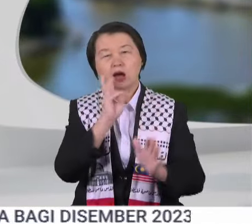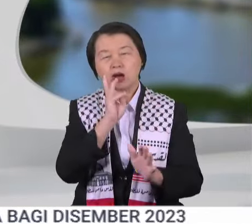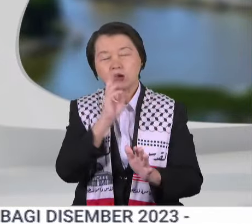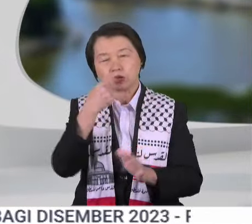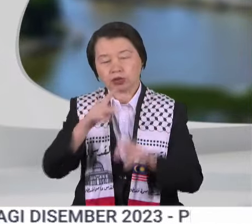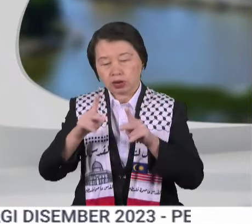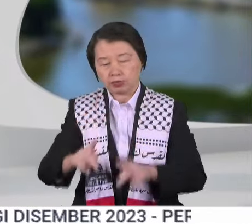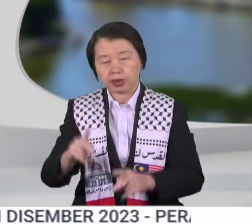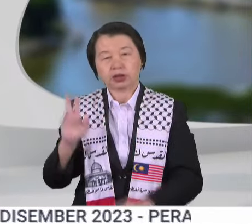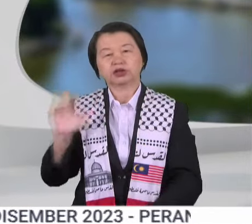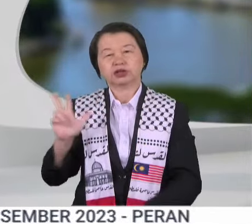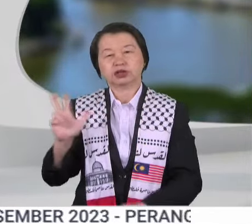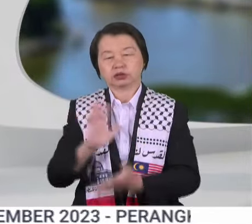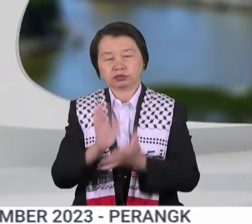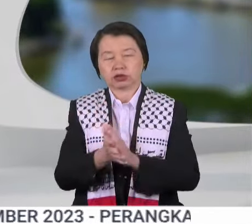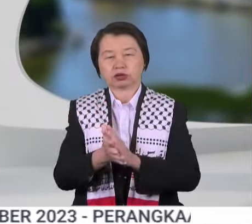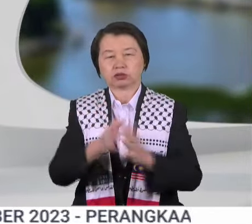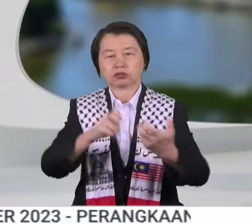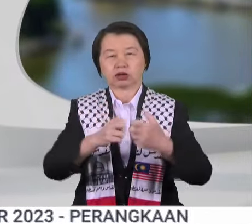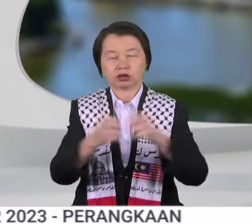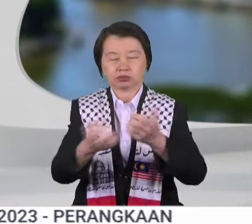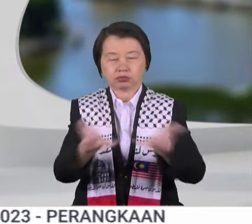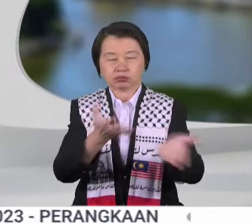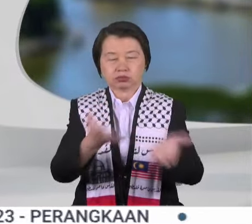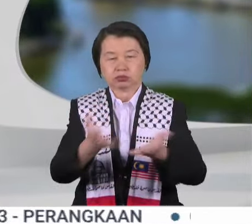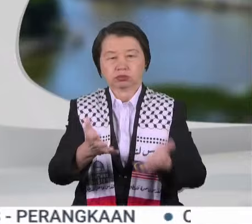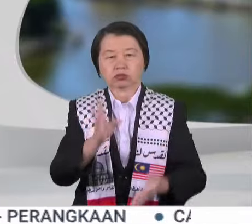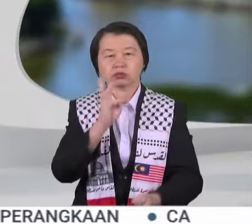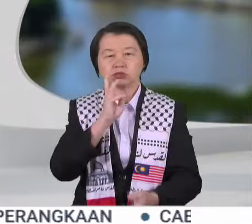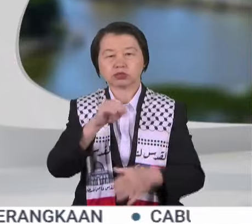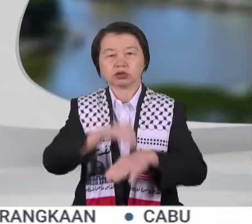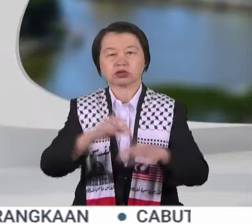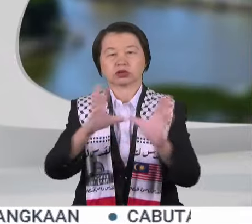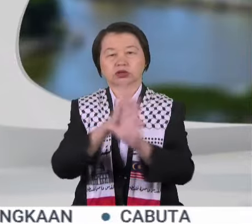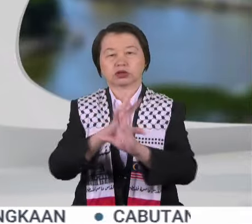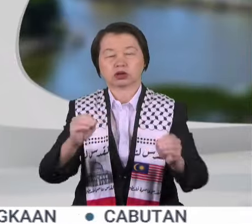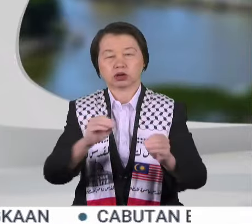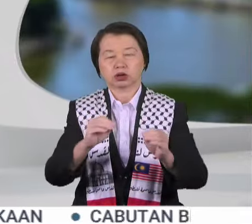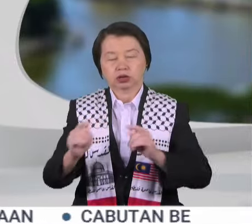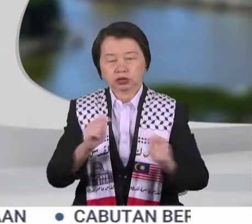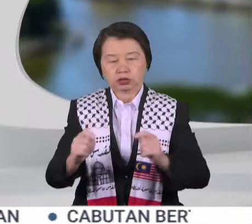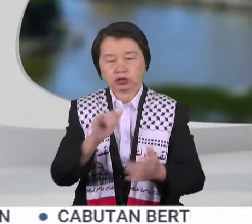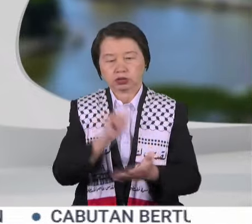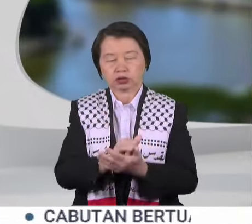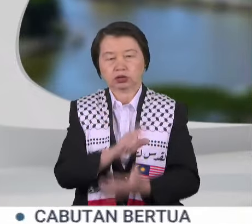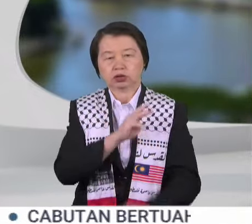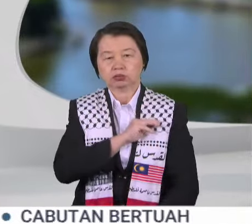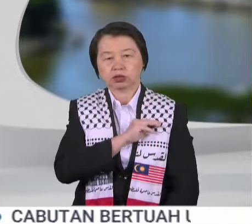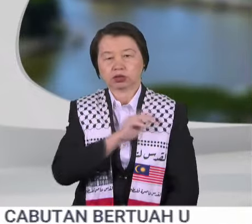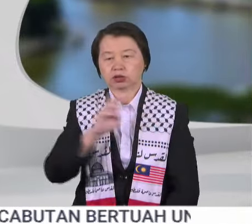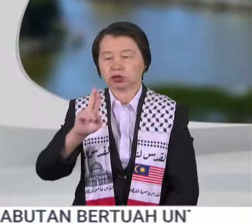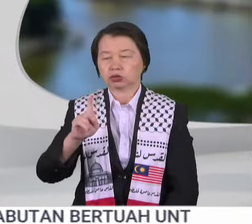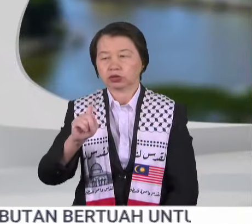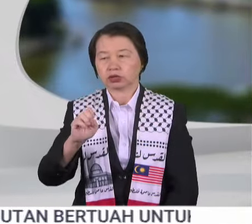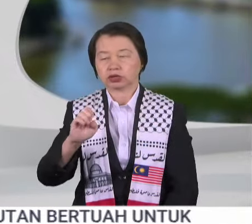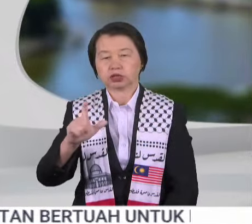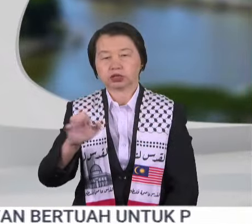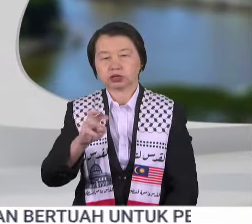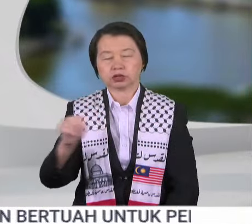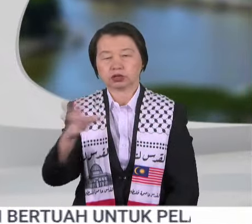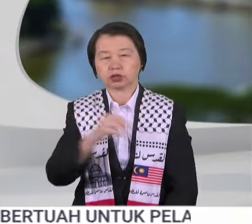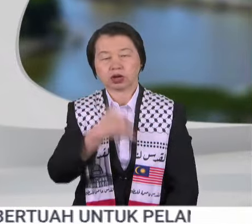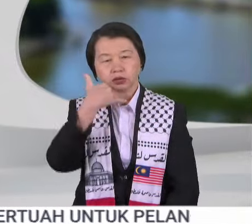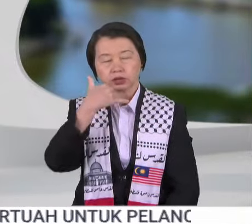pihak ketiga yang mengakibatkan gangguan perkhidmatan air di Sarawak dikenakan tindakan menteri utiliti dan Telekomunikasi